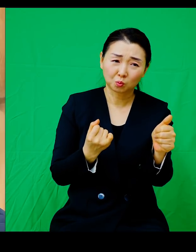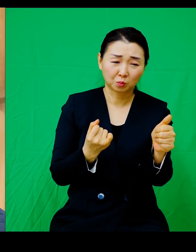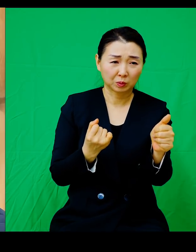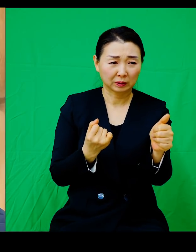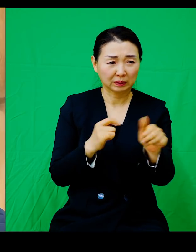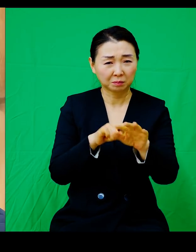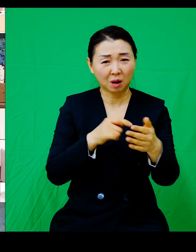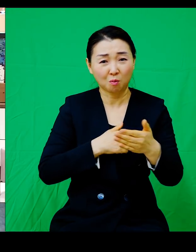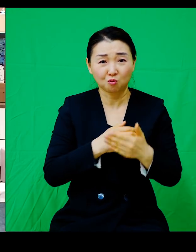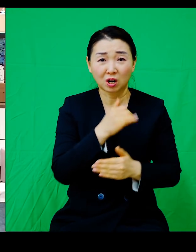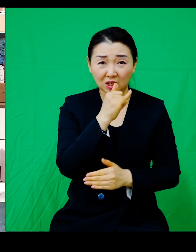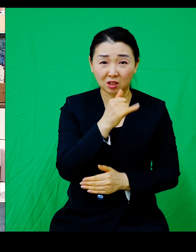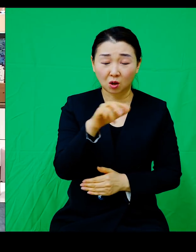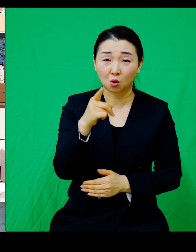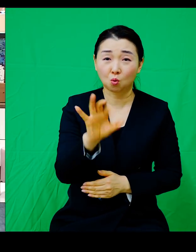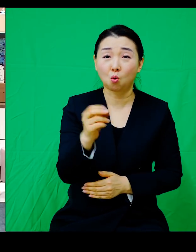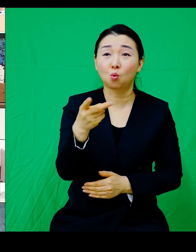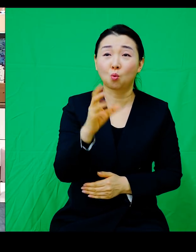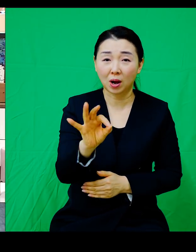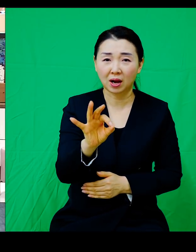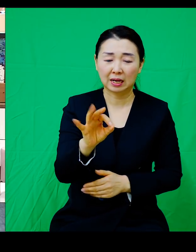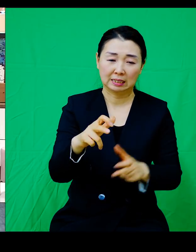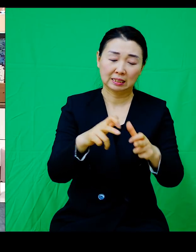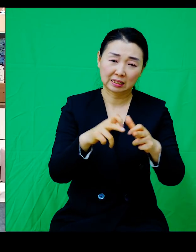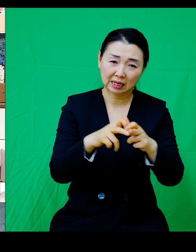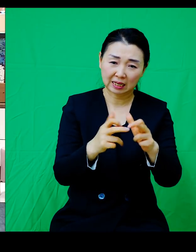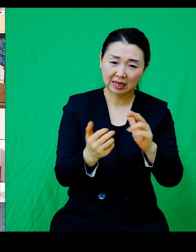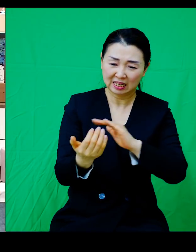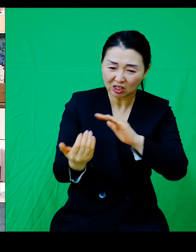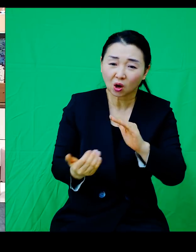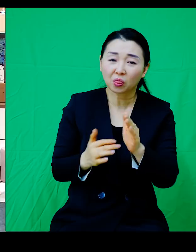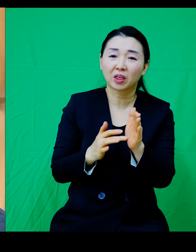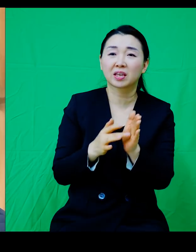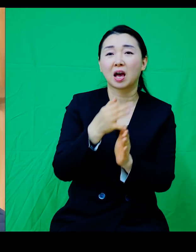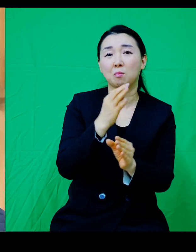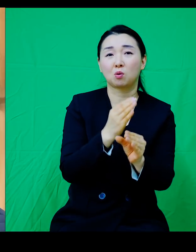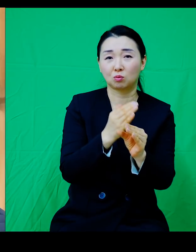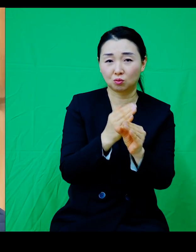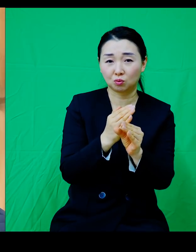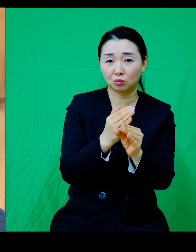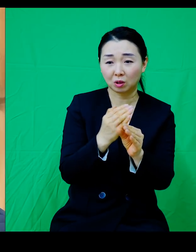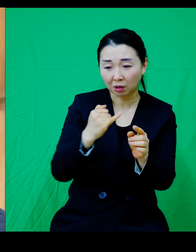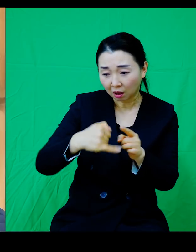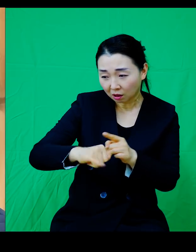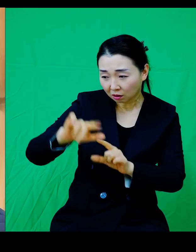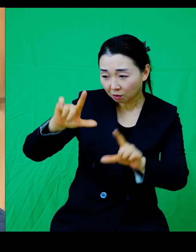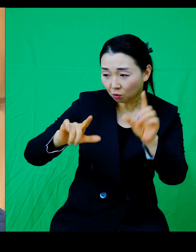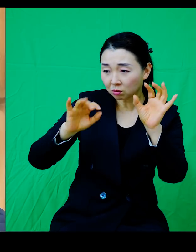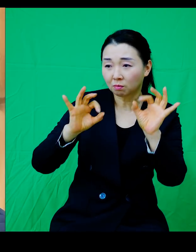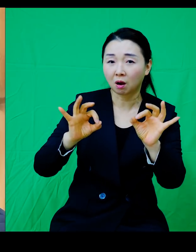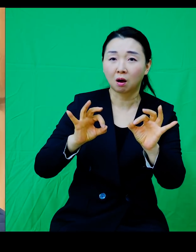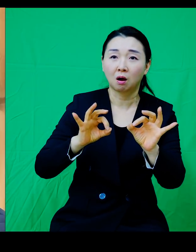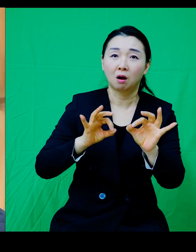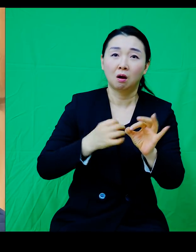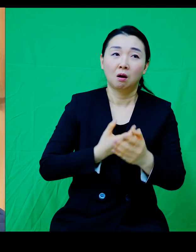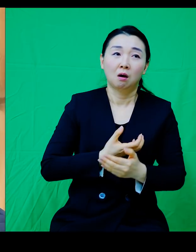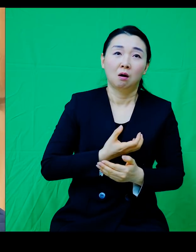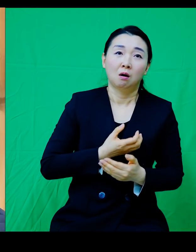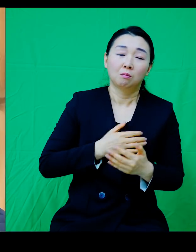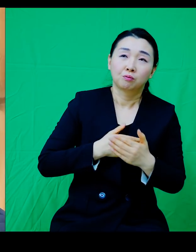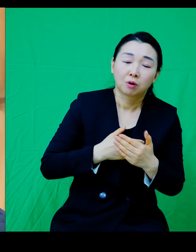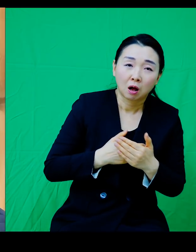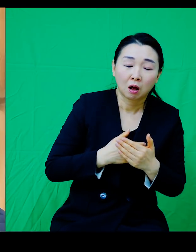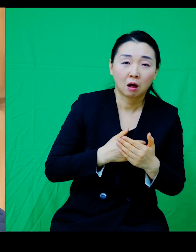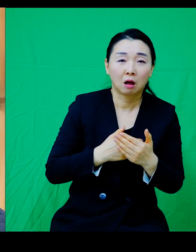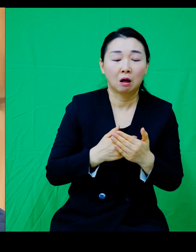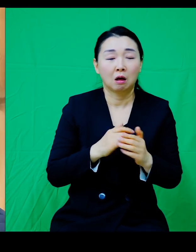불안이 있어서 공황장애 전 단계에서 이제 약을 먹고 있었는데 온유의 그런 부분들이 더 이제 불안을